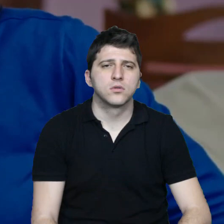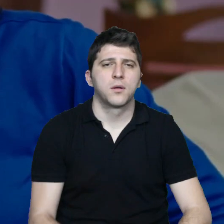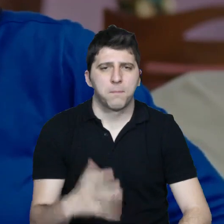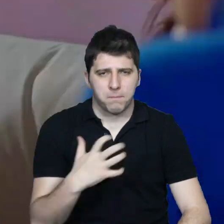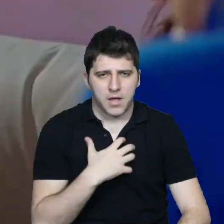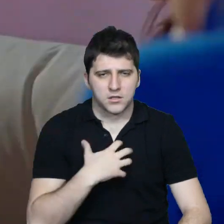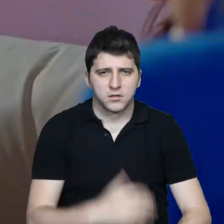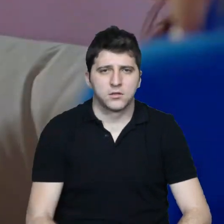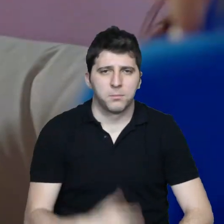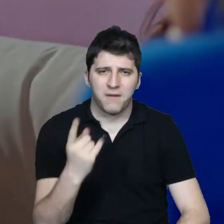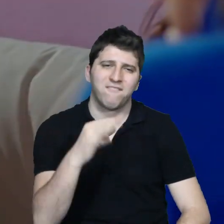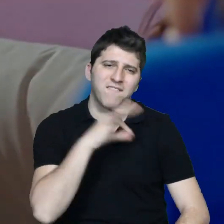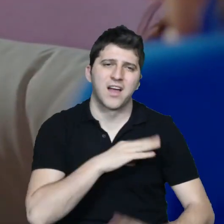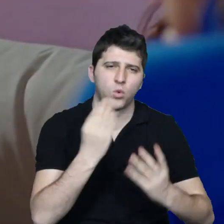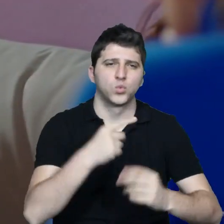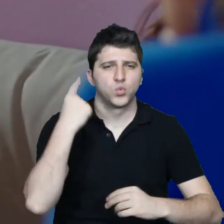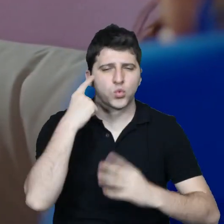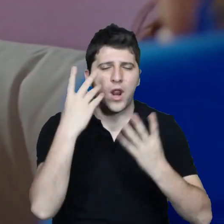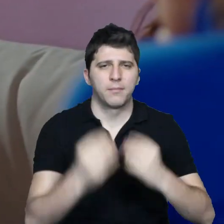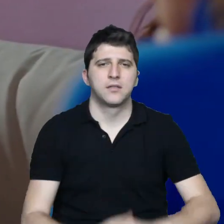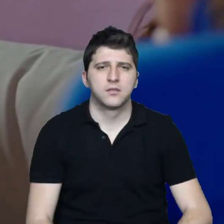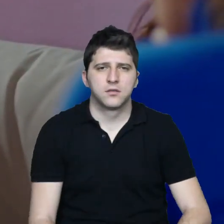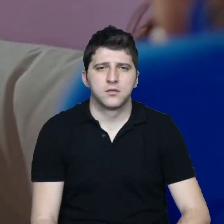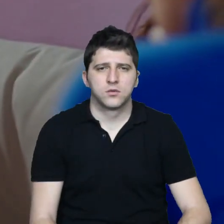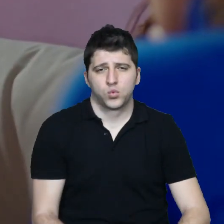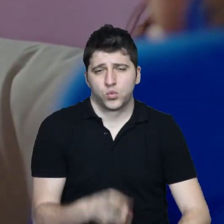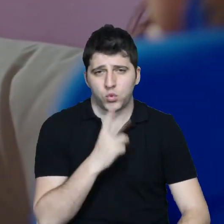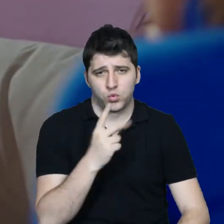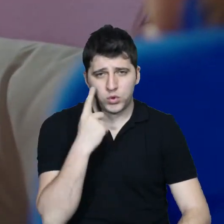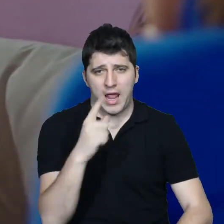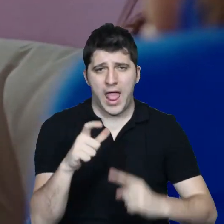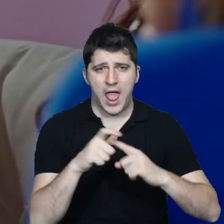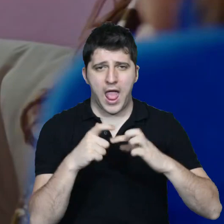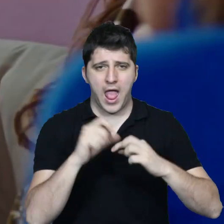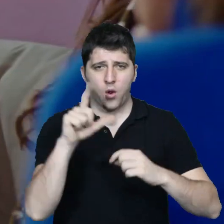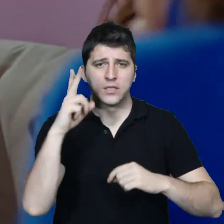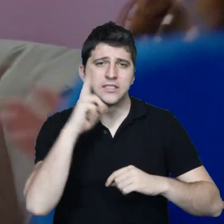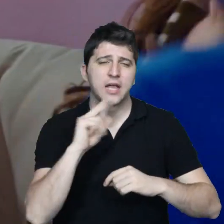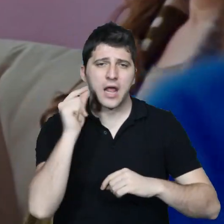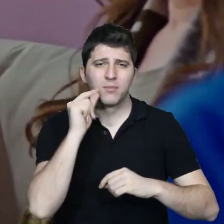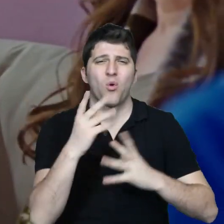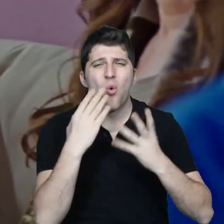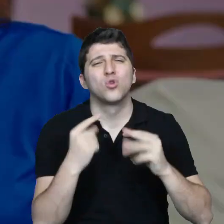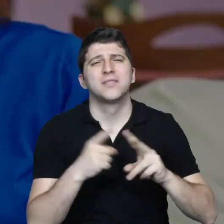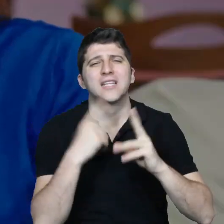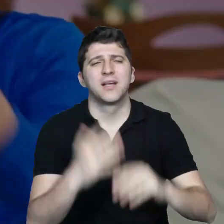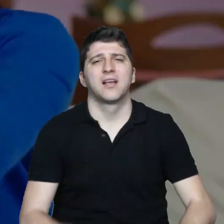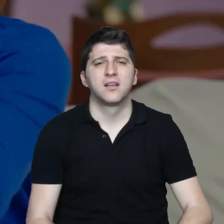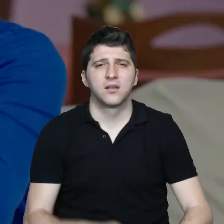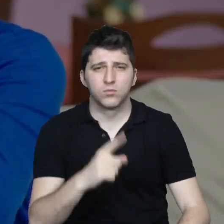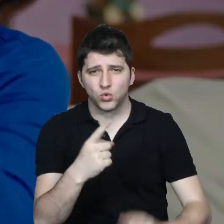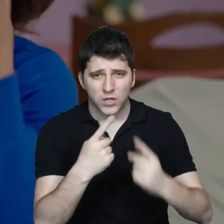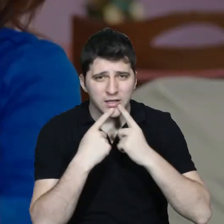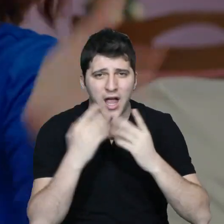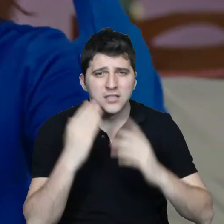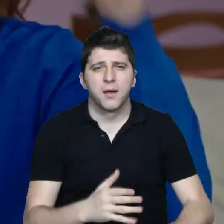Bence bir faydası olur diye düşünmüşlerdir. Sonuçta Erol Ejder zengin bir adam. Ya olur mu Nazmiye ya? Ya bu